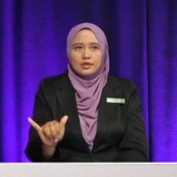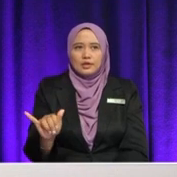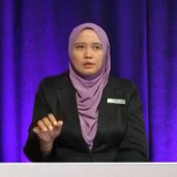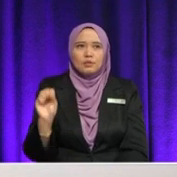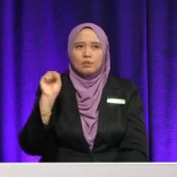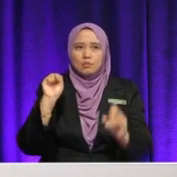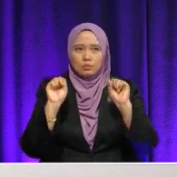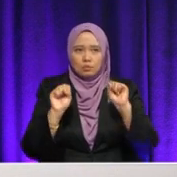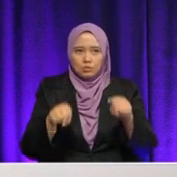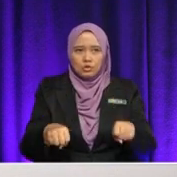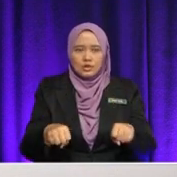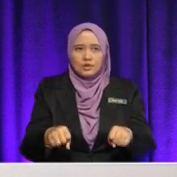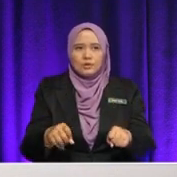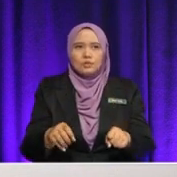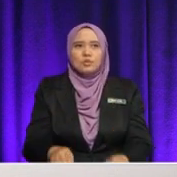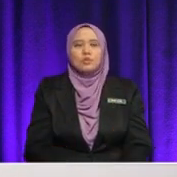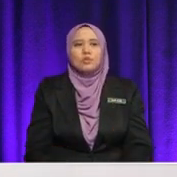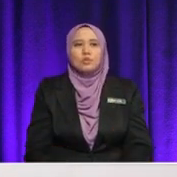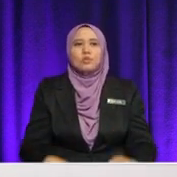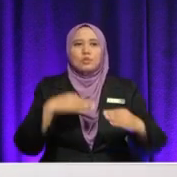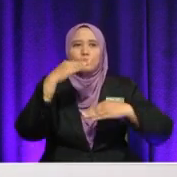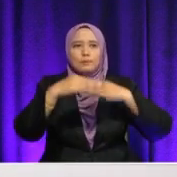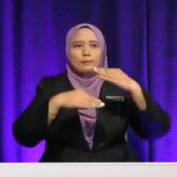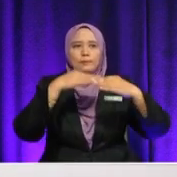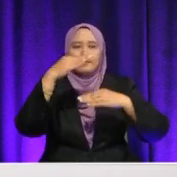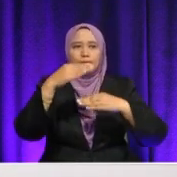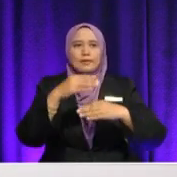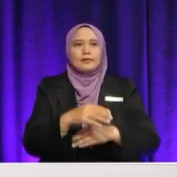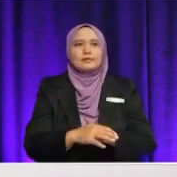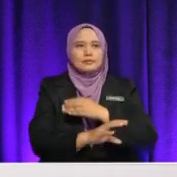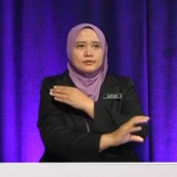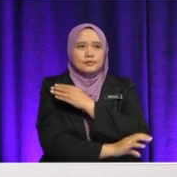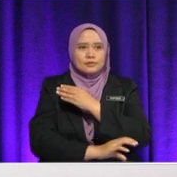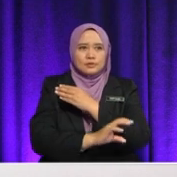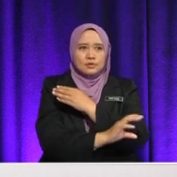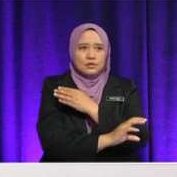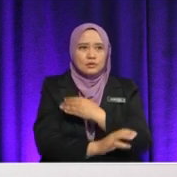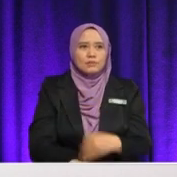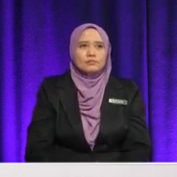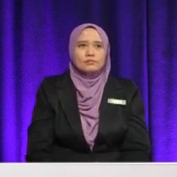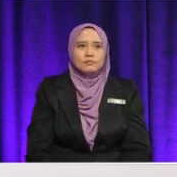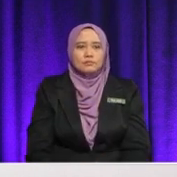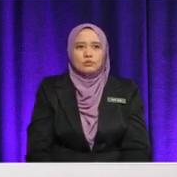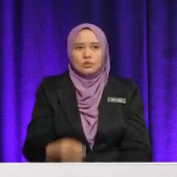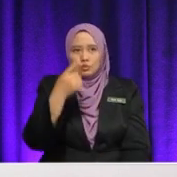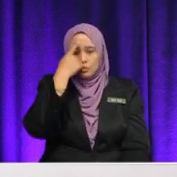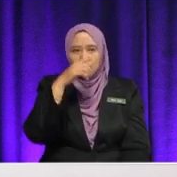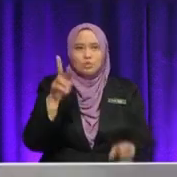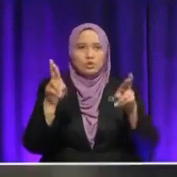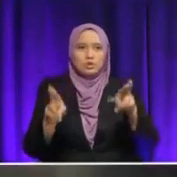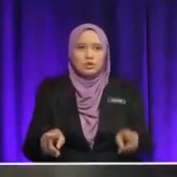kemajuan bersama lengkap Uh oke jawabannya berakhir tetapi macam ringan jawabannya image apapun